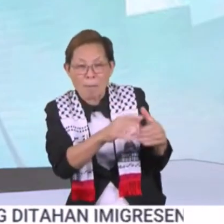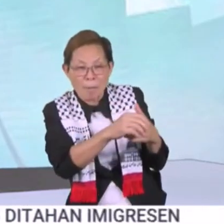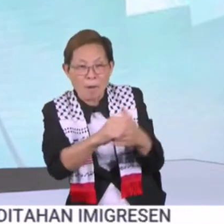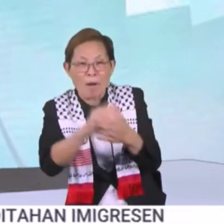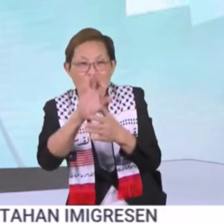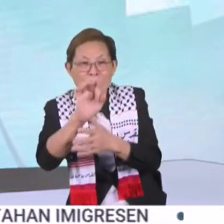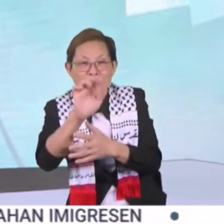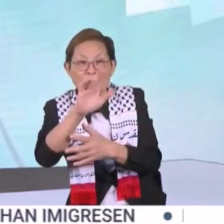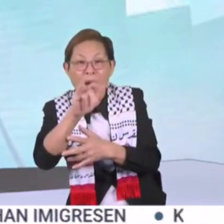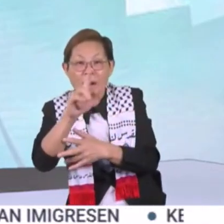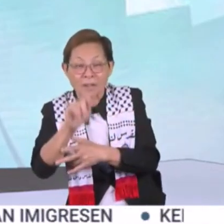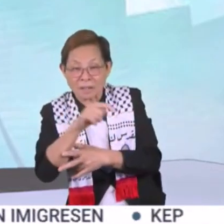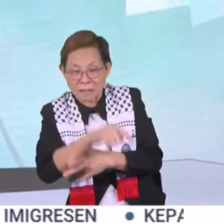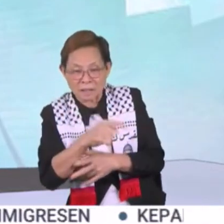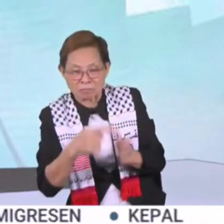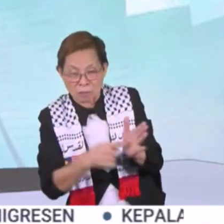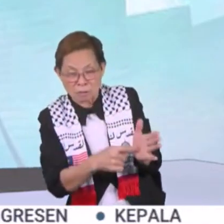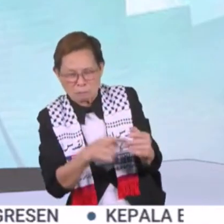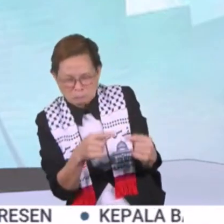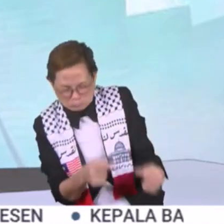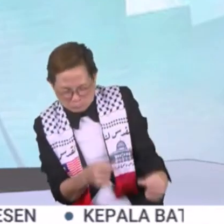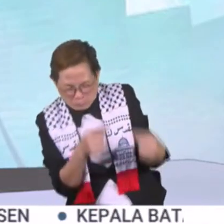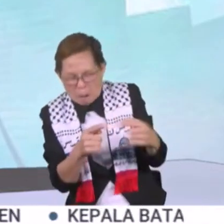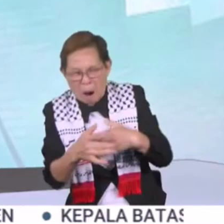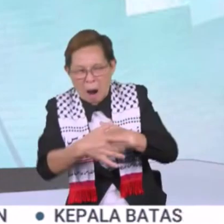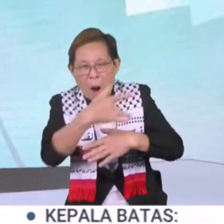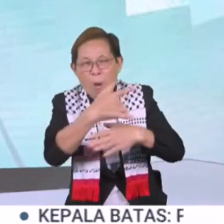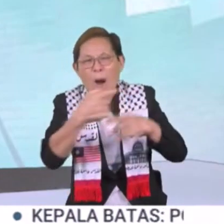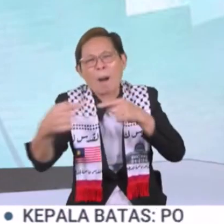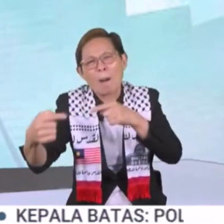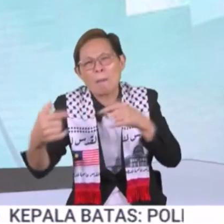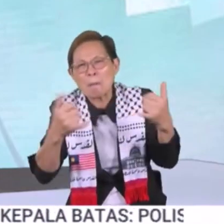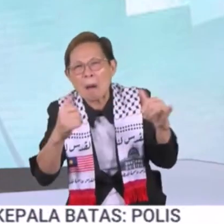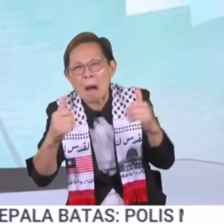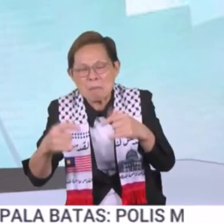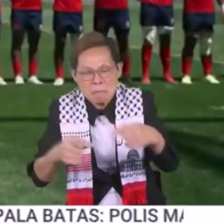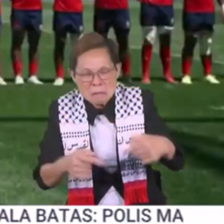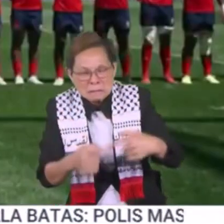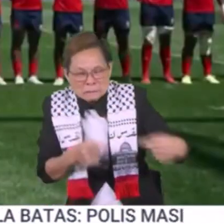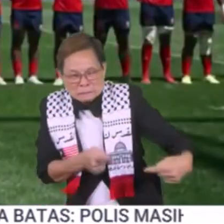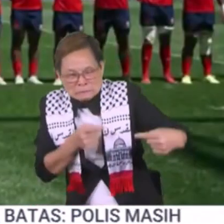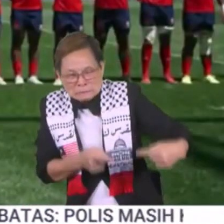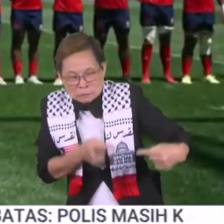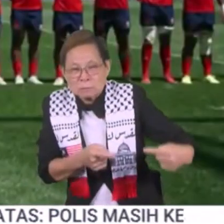Farid Shazwan Abu Bakar dilihat bergelut sejak awal permainan.